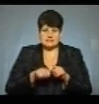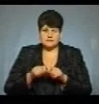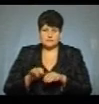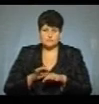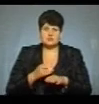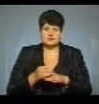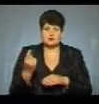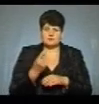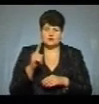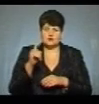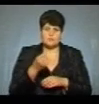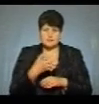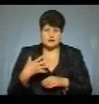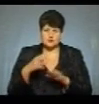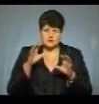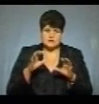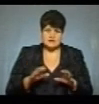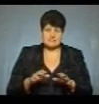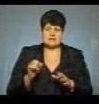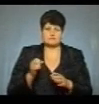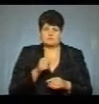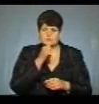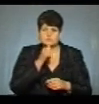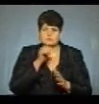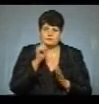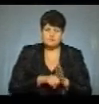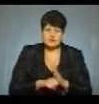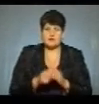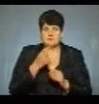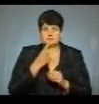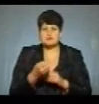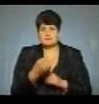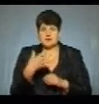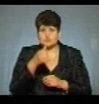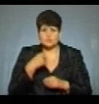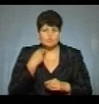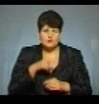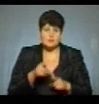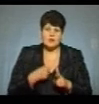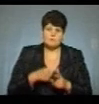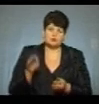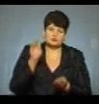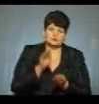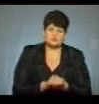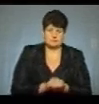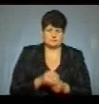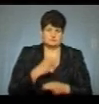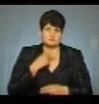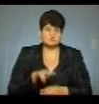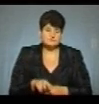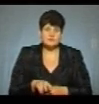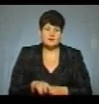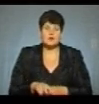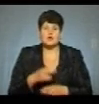першої статті 115 Кримінального кодексу «Замах на вбивство», яка передбачає до 15 років ув'язнення або довічне ув'язнення.